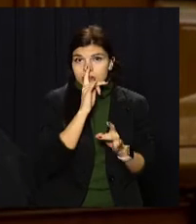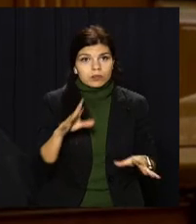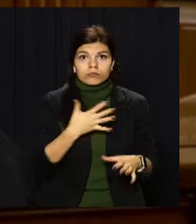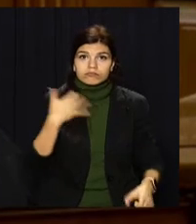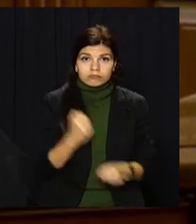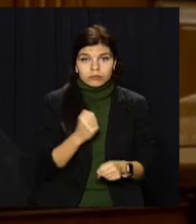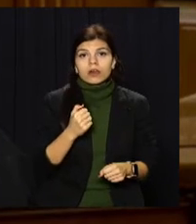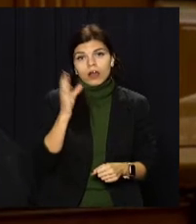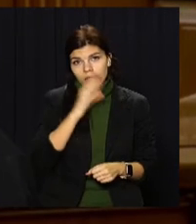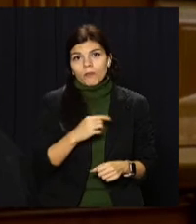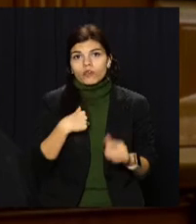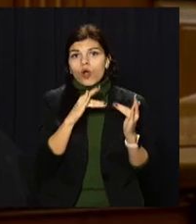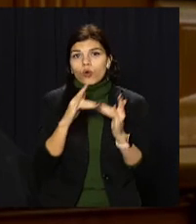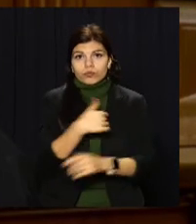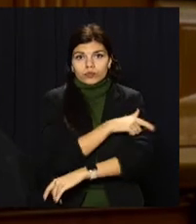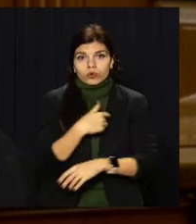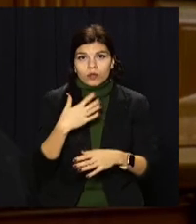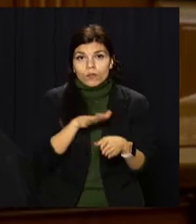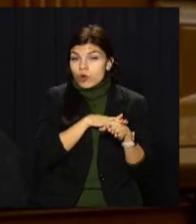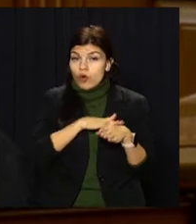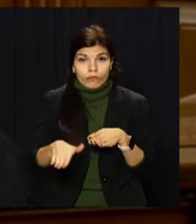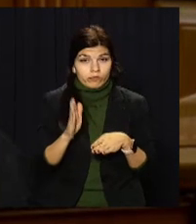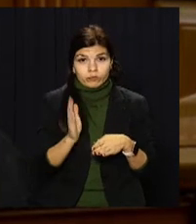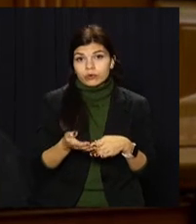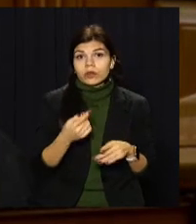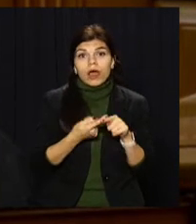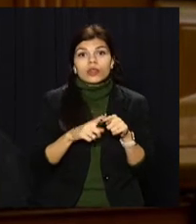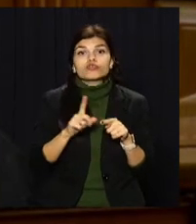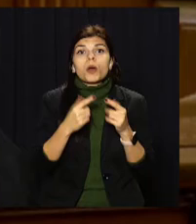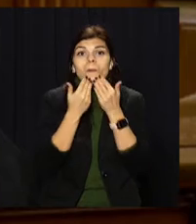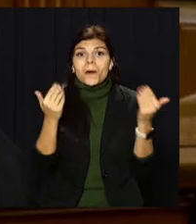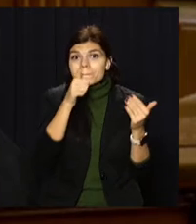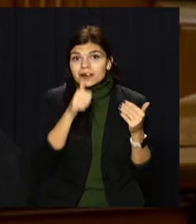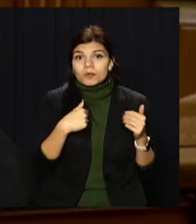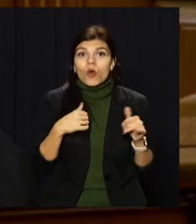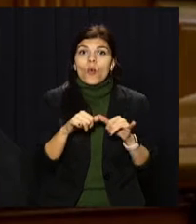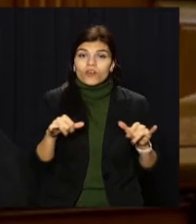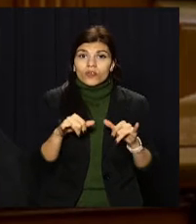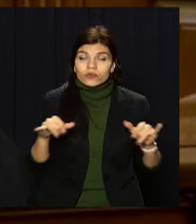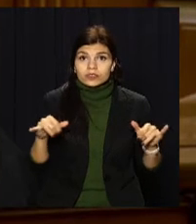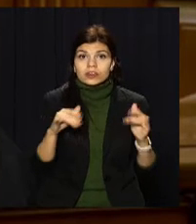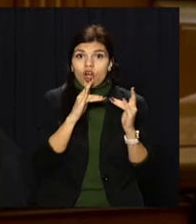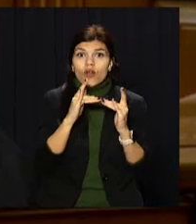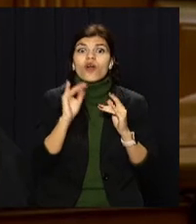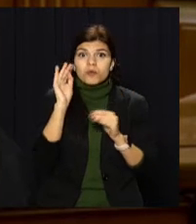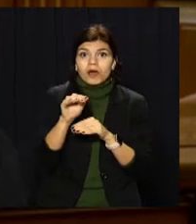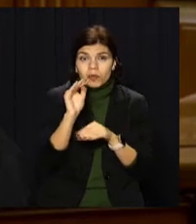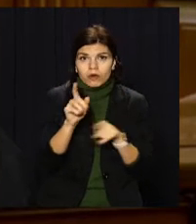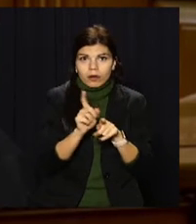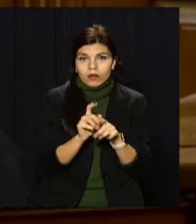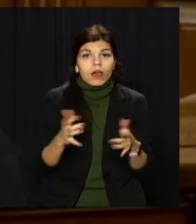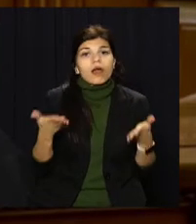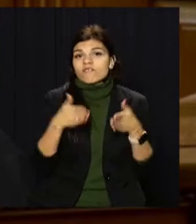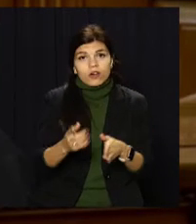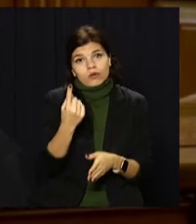за місяць у нас можуть закінчитись ліжкомісця. Це при тому, що в останні місяці ми збільшили їх кількість вдвічі. І тоді шлях буде тільки один